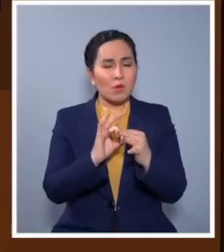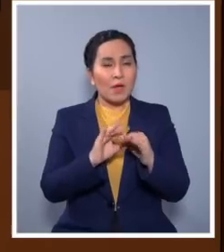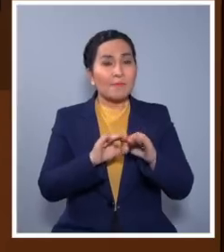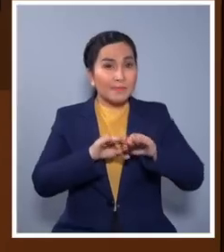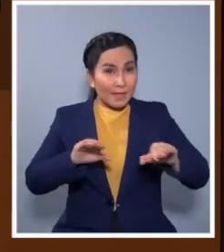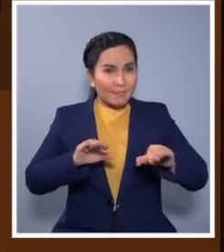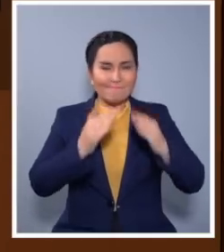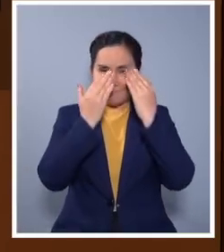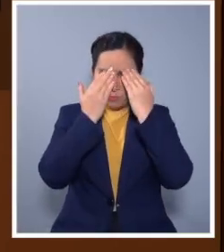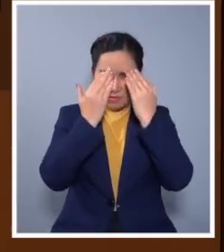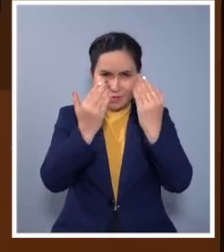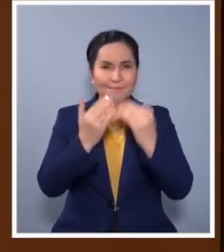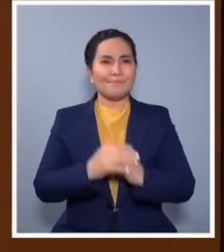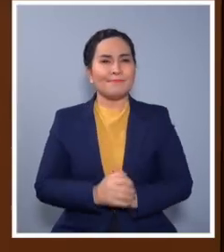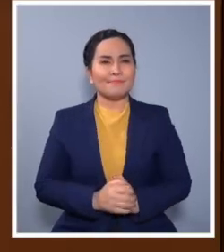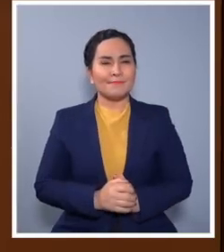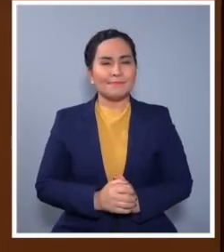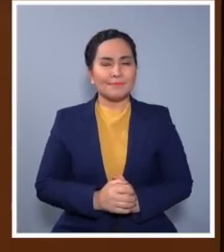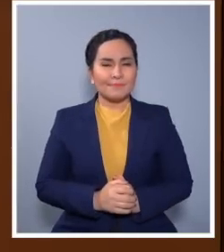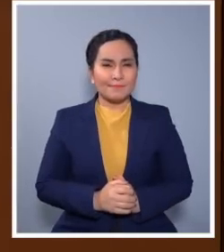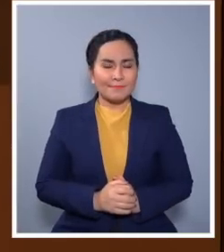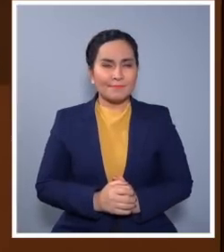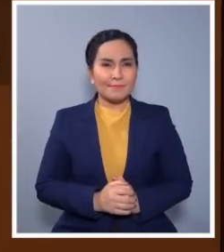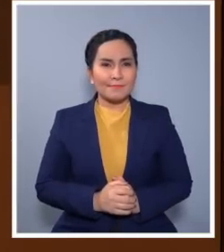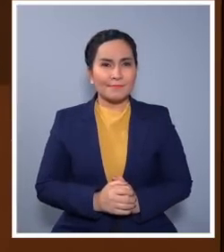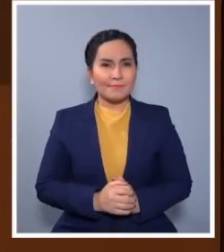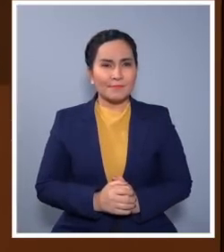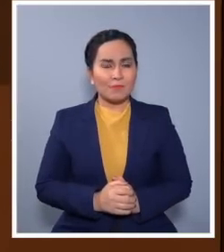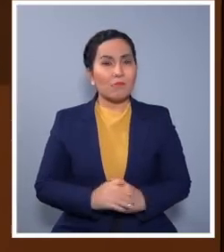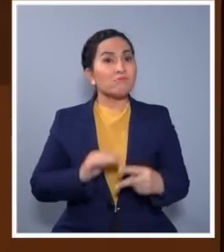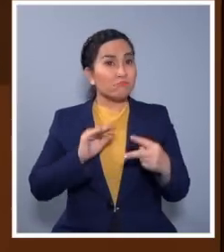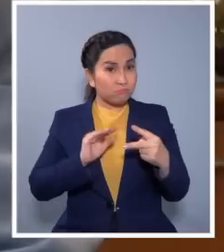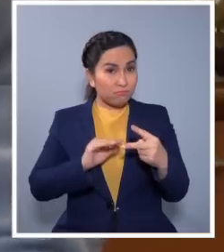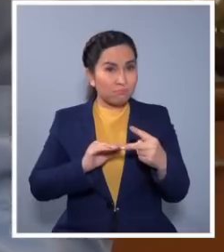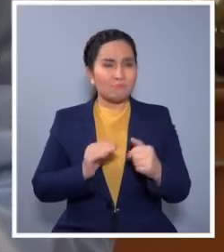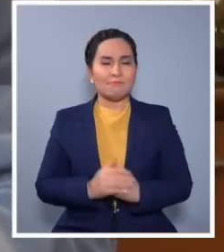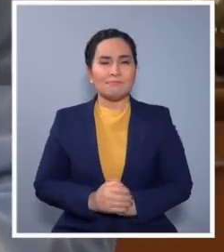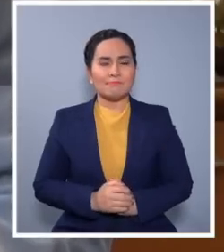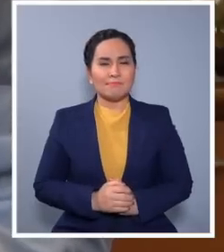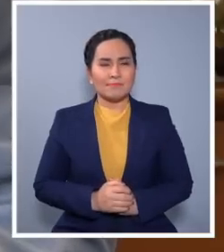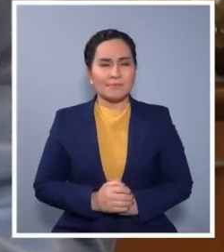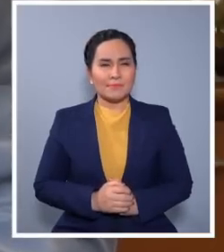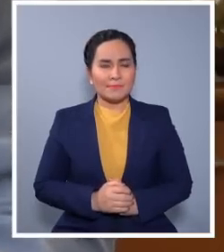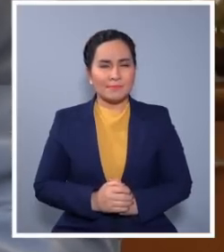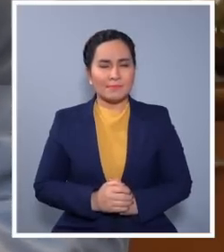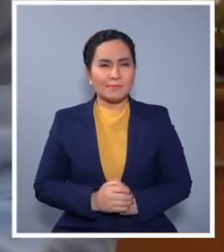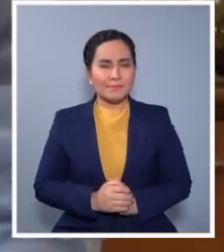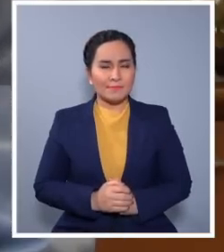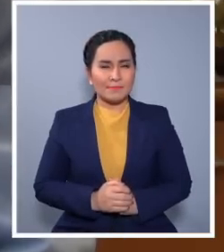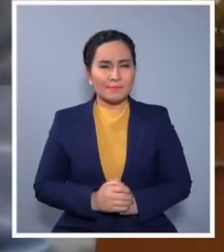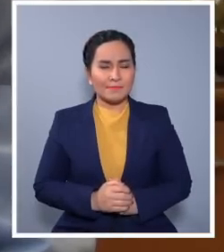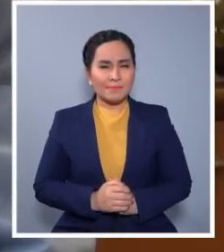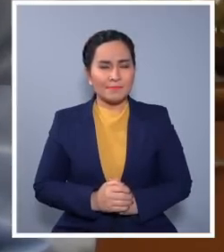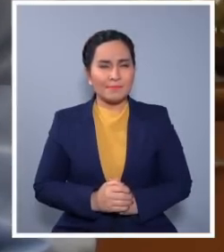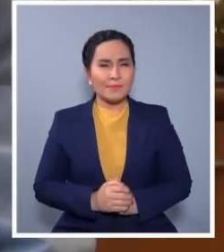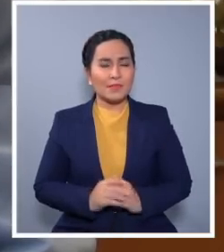ลิมโดยเฉพาะนะครับแต่ช่วงหลังก็มีการผสมผสาน